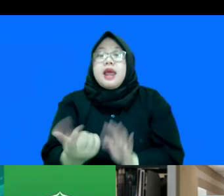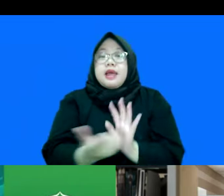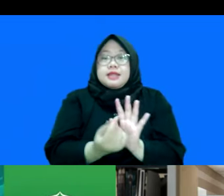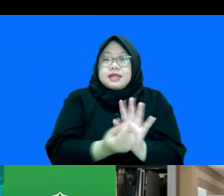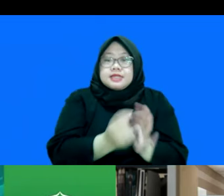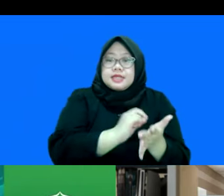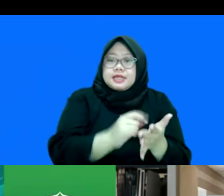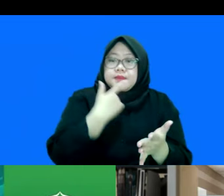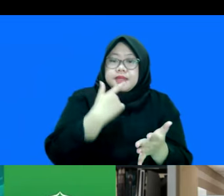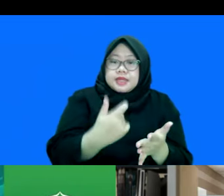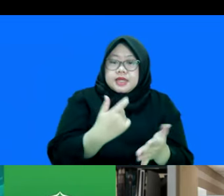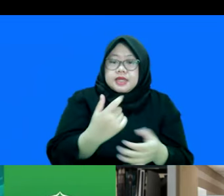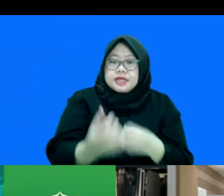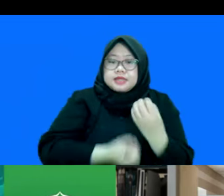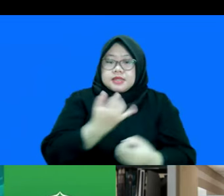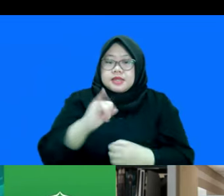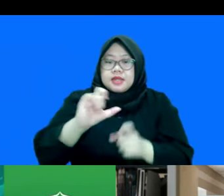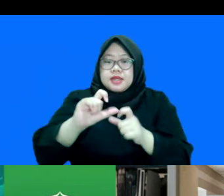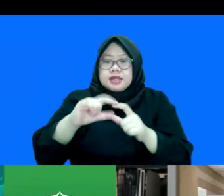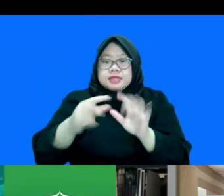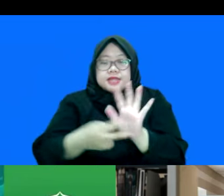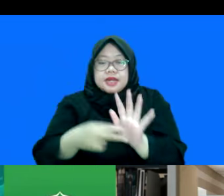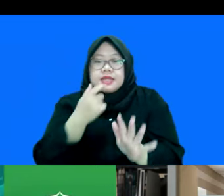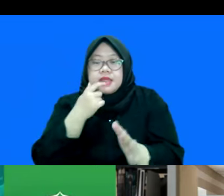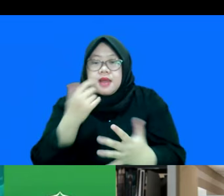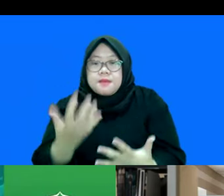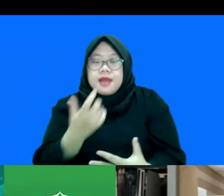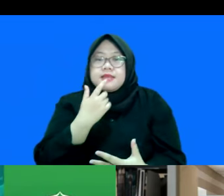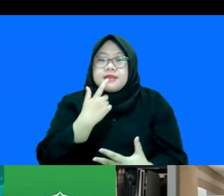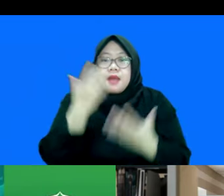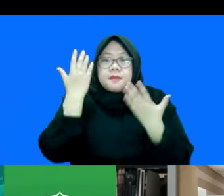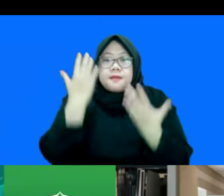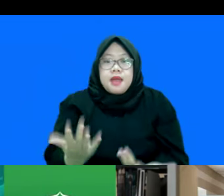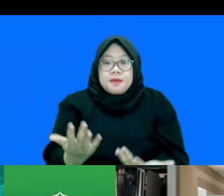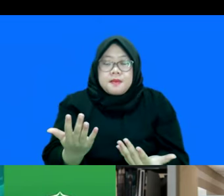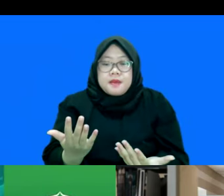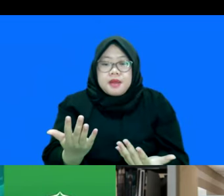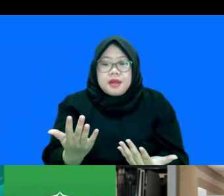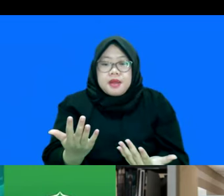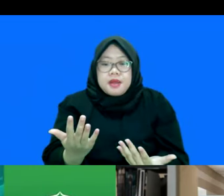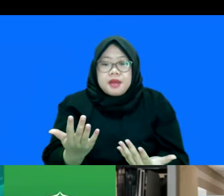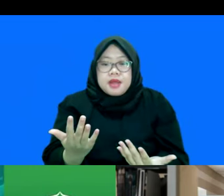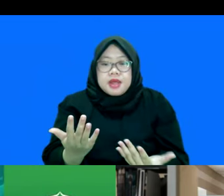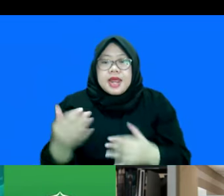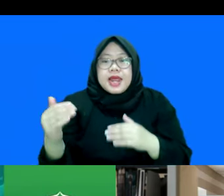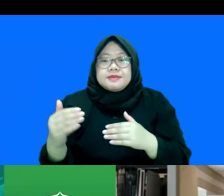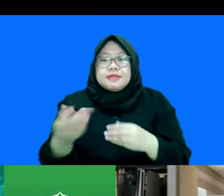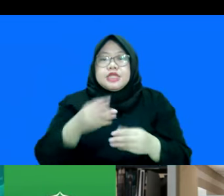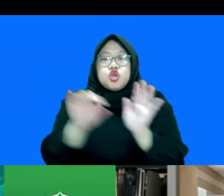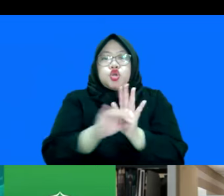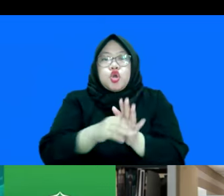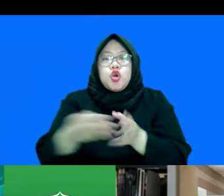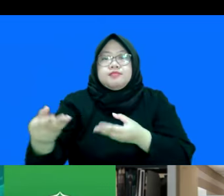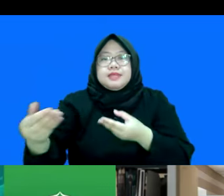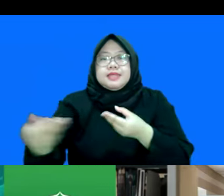yang disampaikan oleh Mas Iksan soal bagaimana ini ya transaksi keuangan itu menjadi